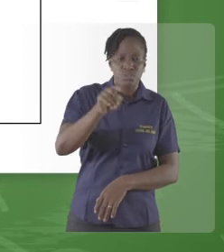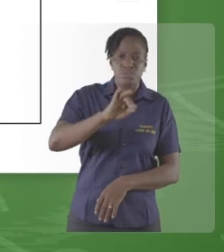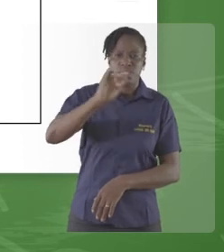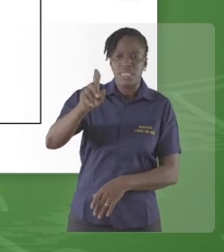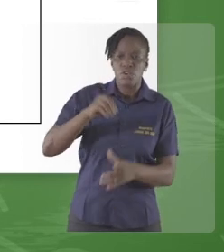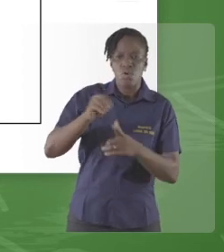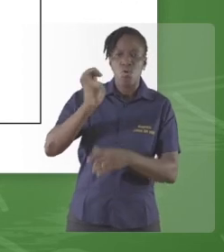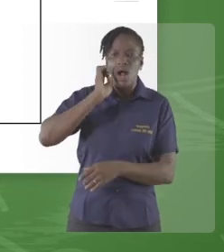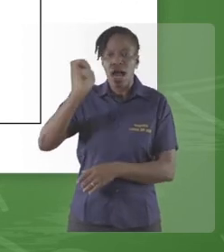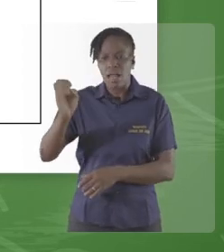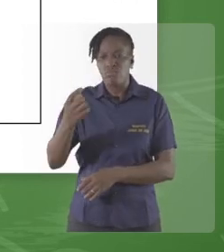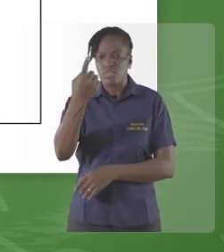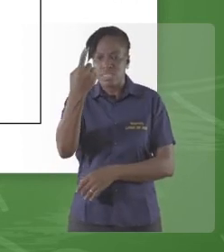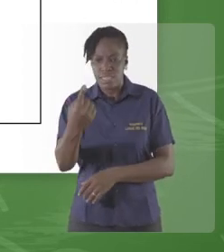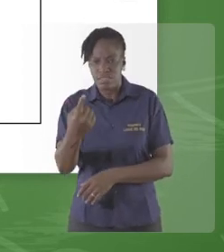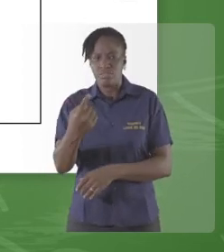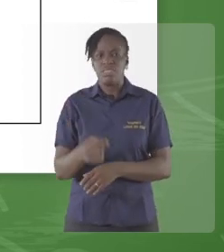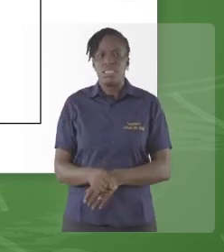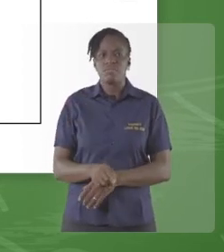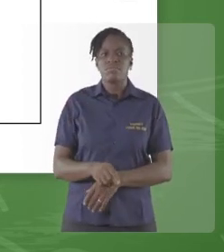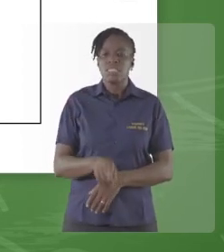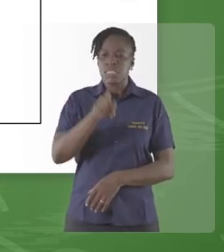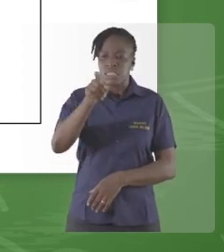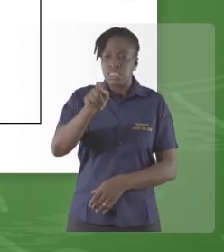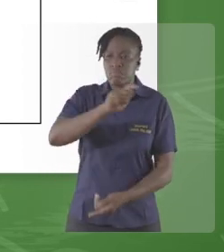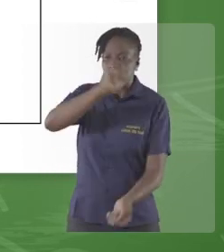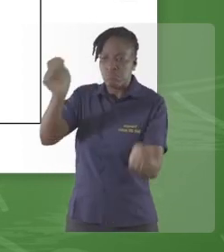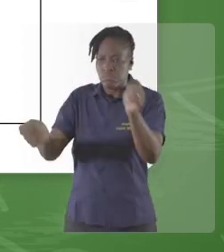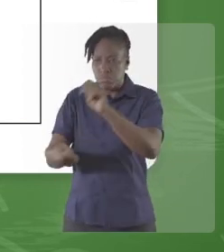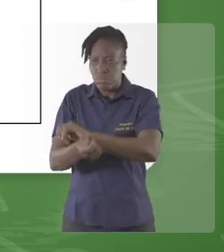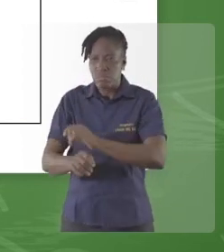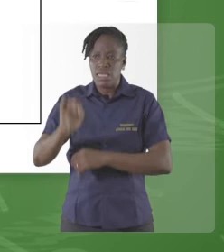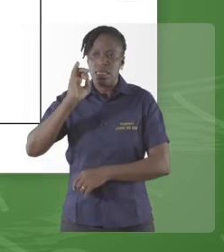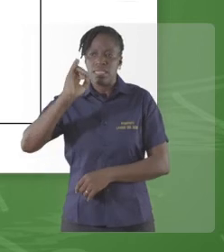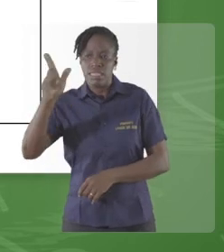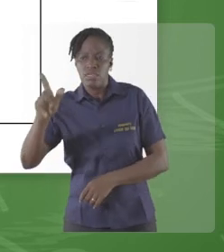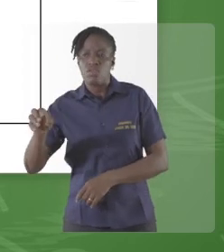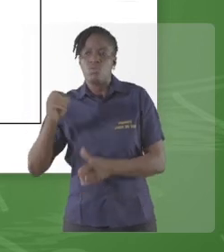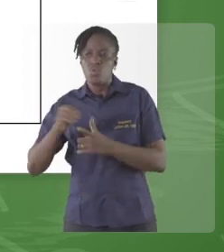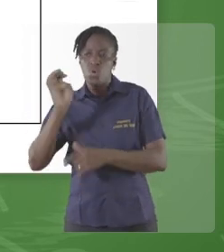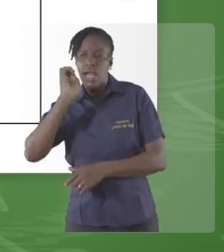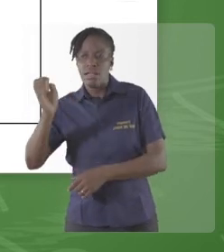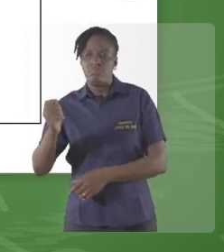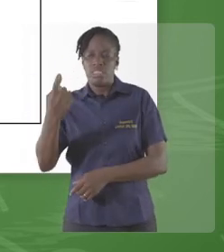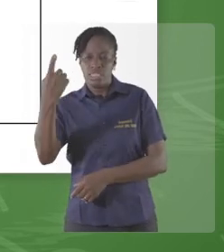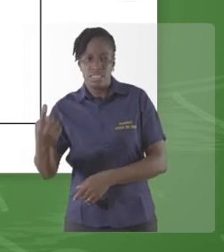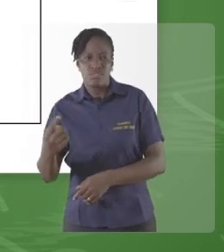ou elle au singulier qui sont remplacés par il ou elle au